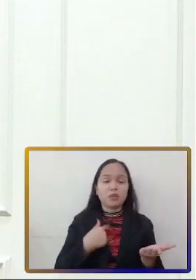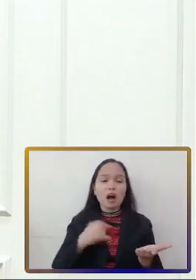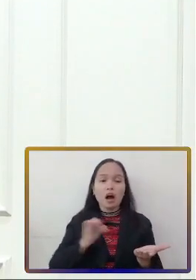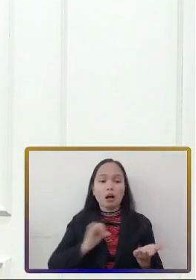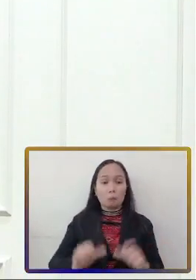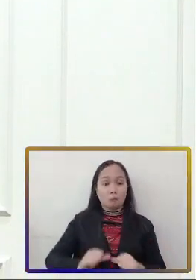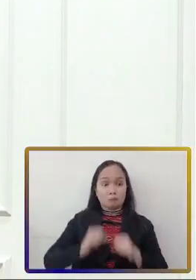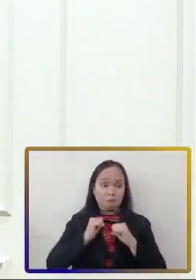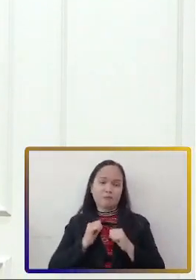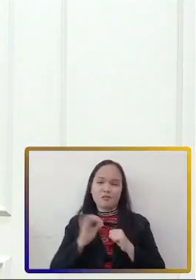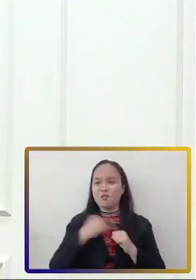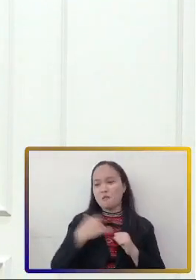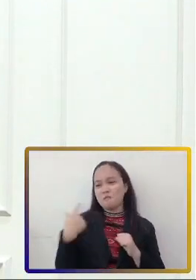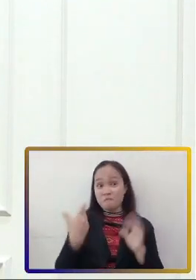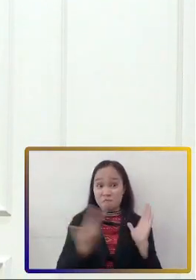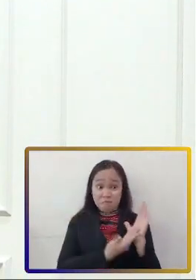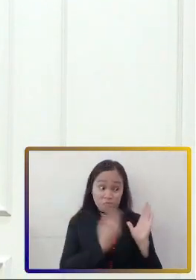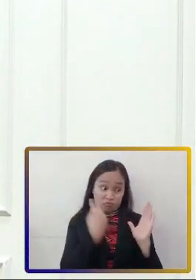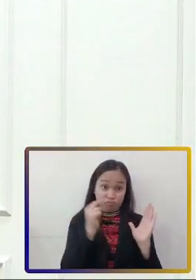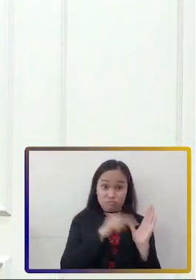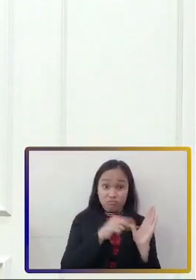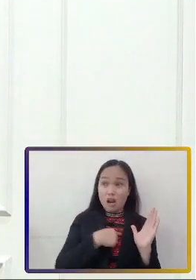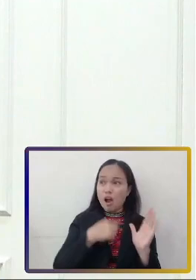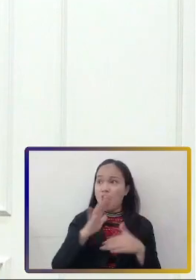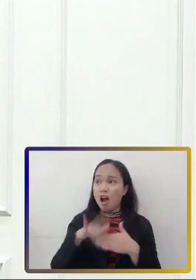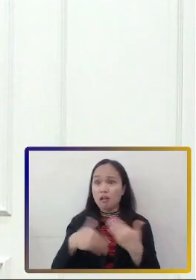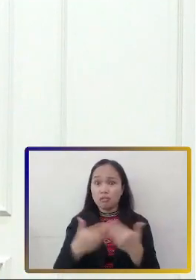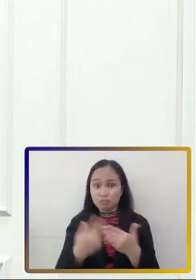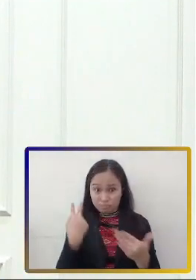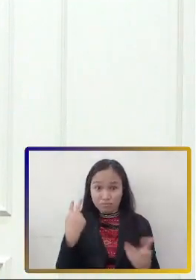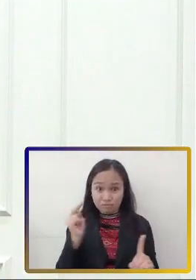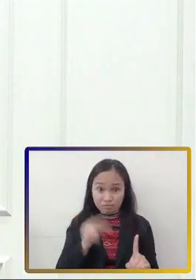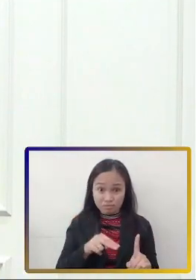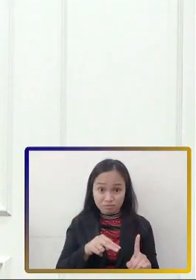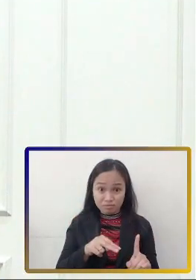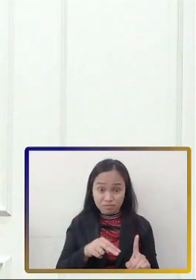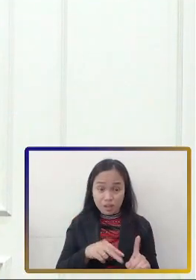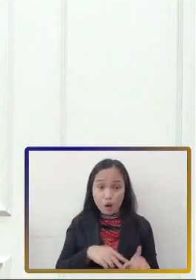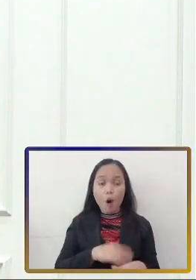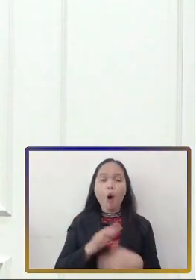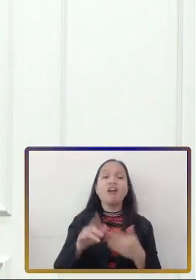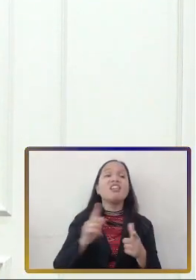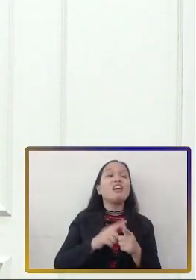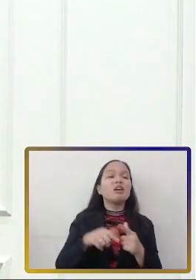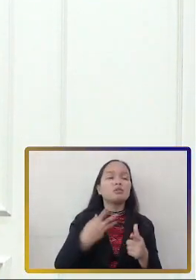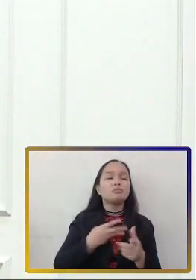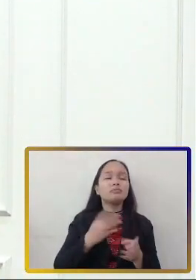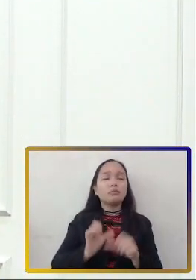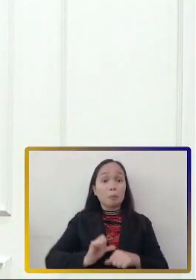yung gusto natin. Ngayon, we all have this. And we forgot God.